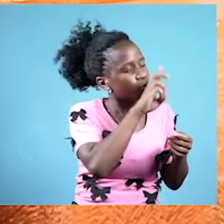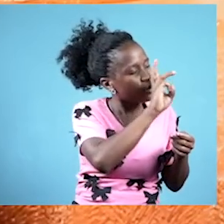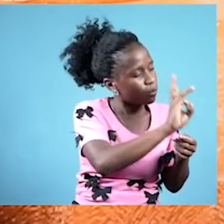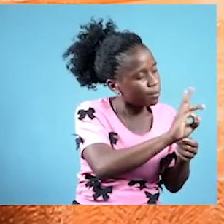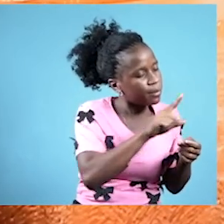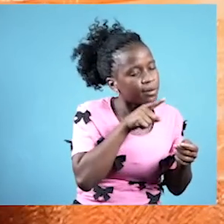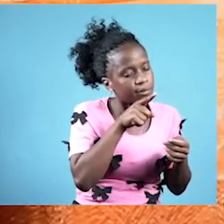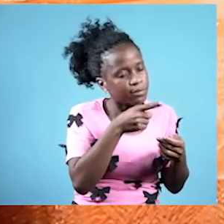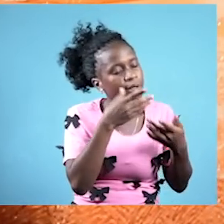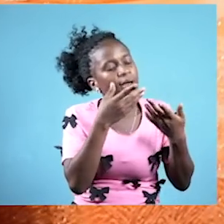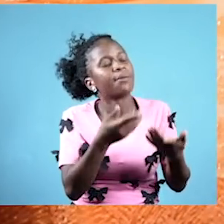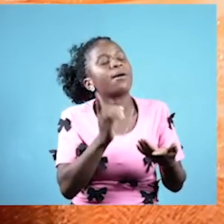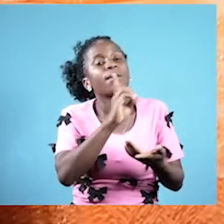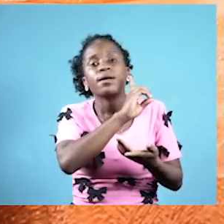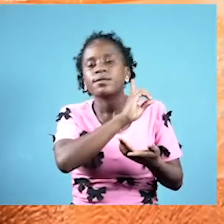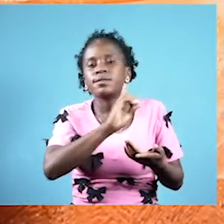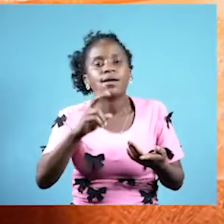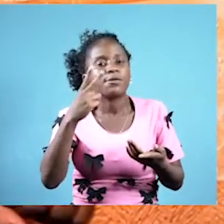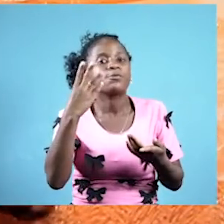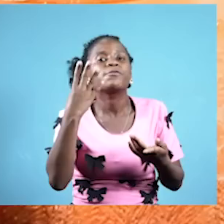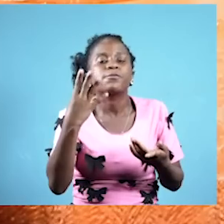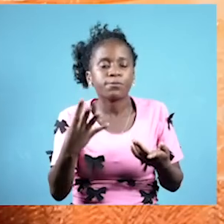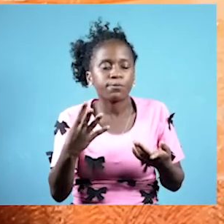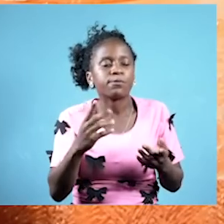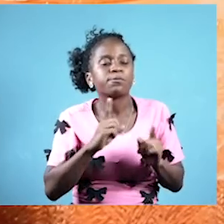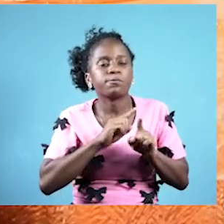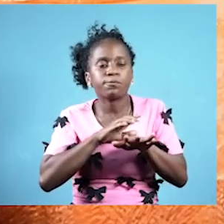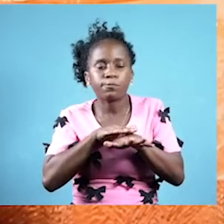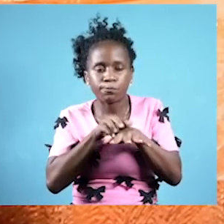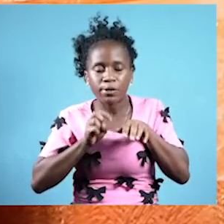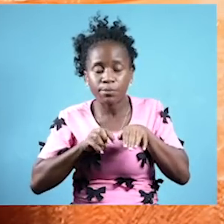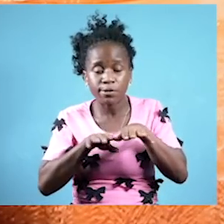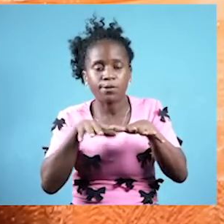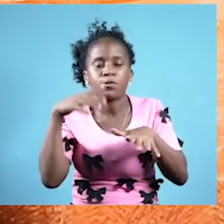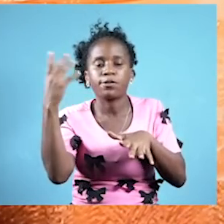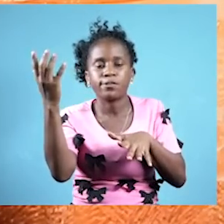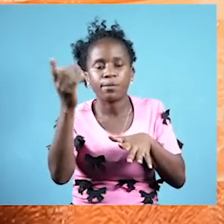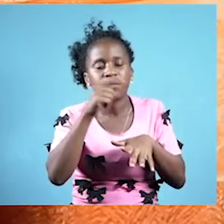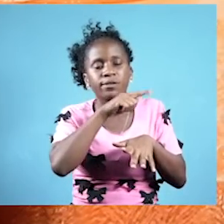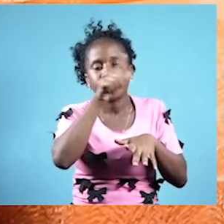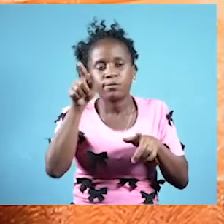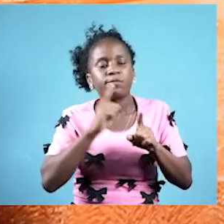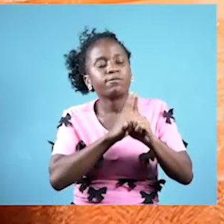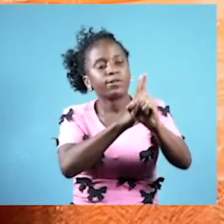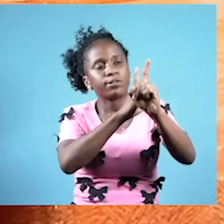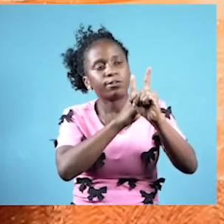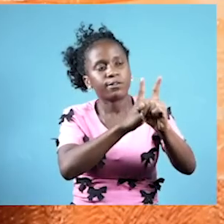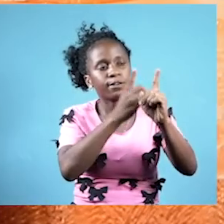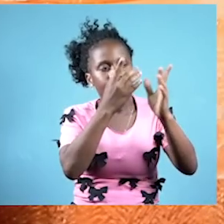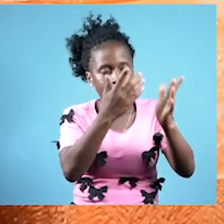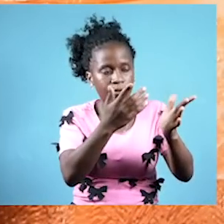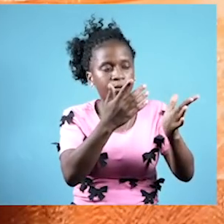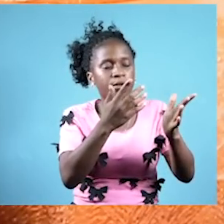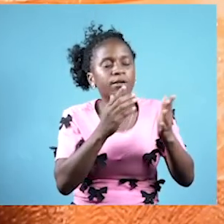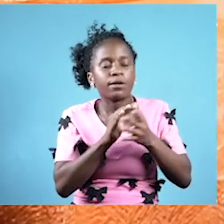mitandao yetu ni Dar24 News, Instagram, Twitter pamoja na Facebook. Saluti na shukrani kwa ndugu yangu Emmanuel Paul pamoja